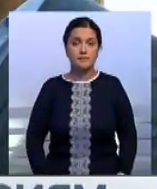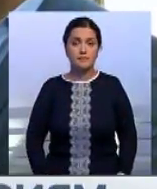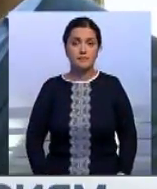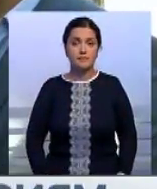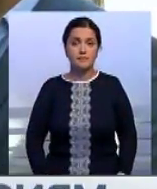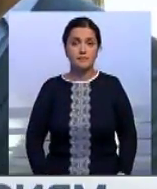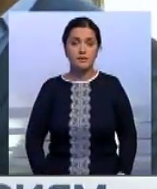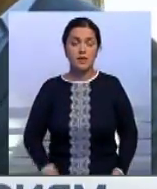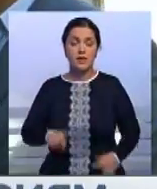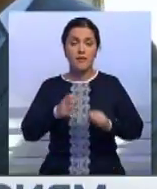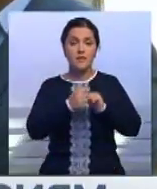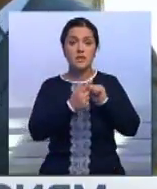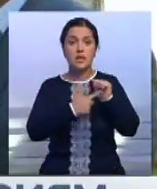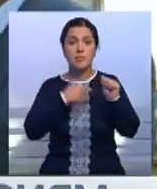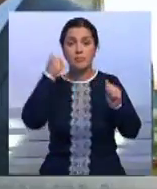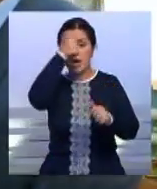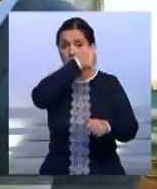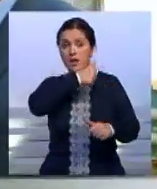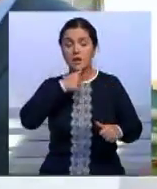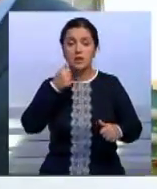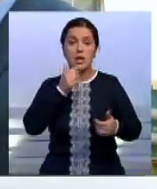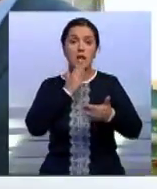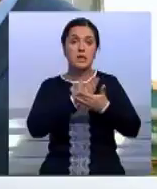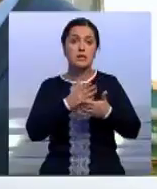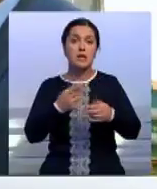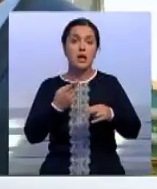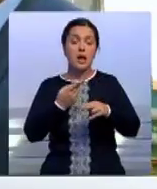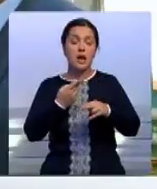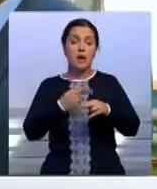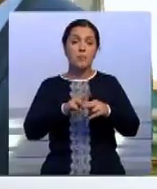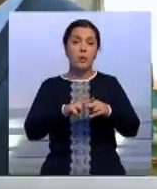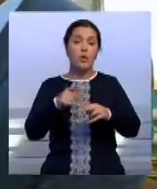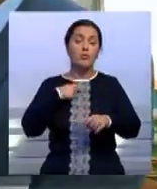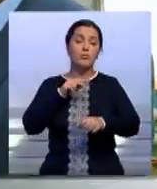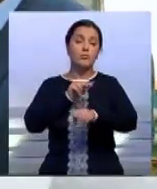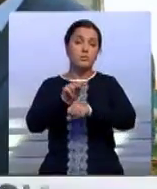В 2017 году были организованы курсы переподготовки по